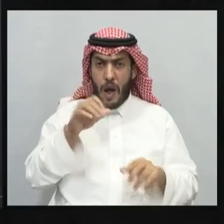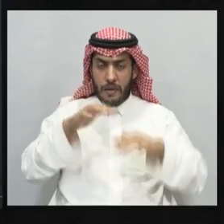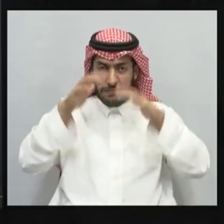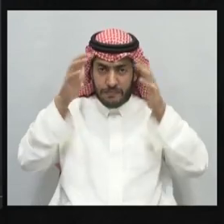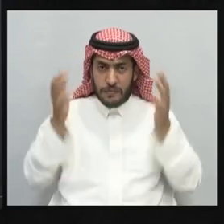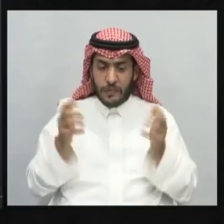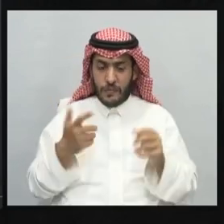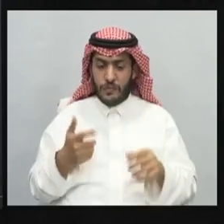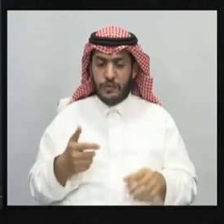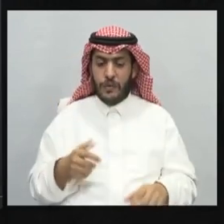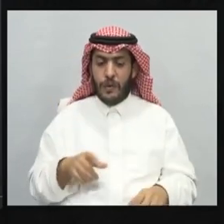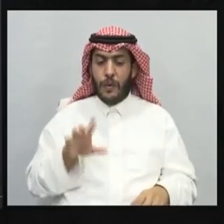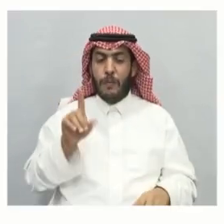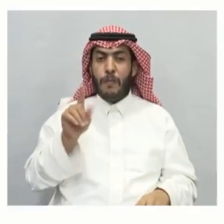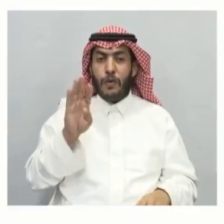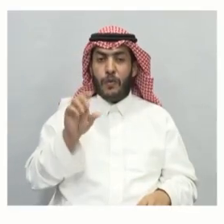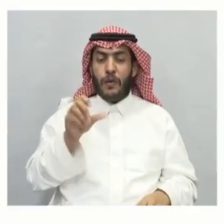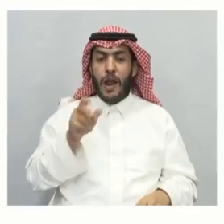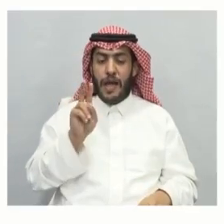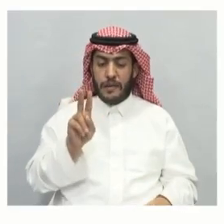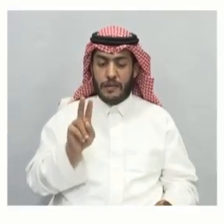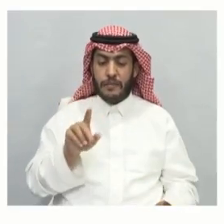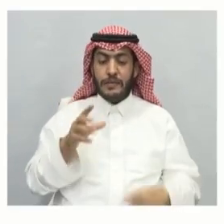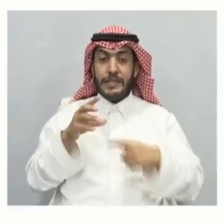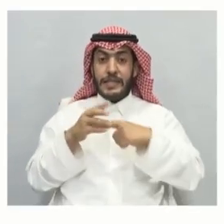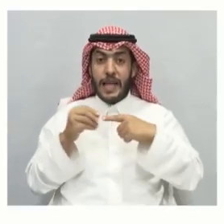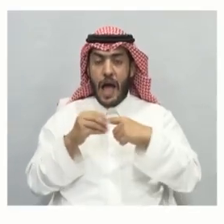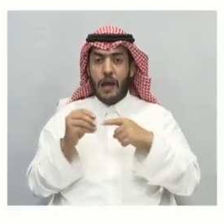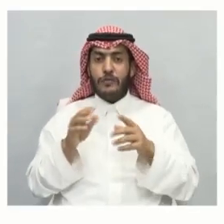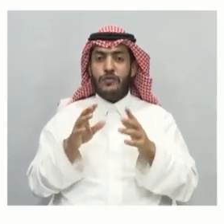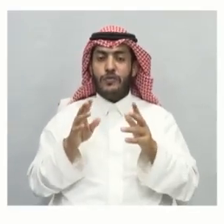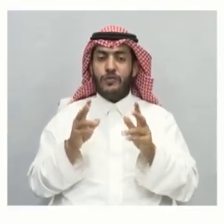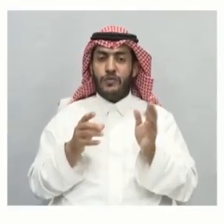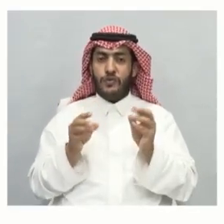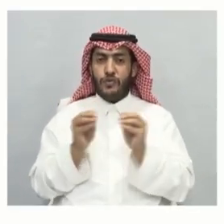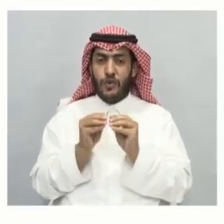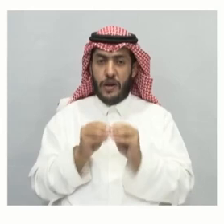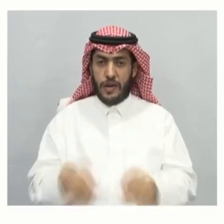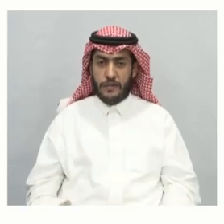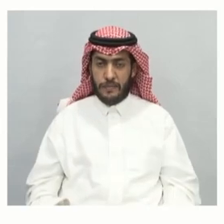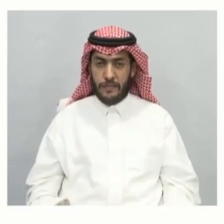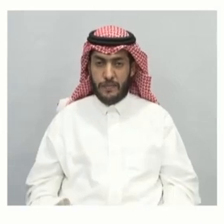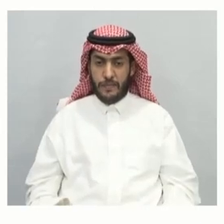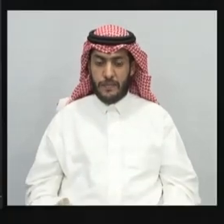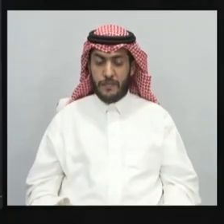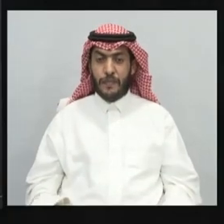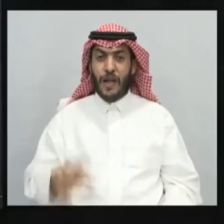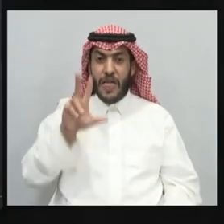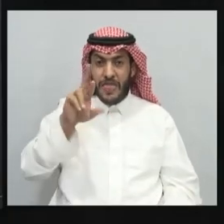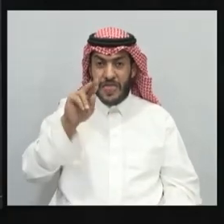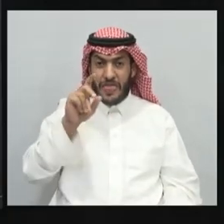محاطه بايش بالالكترونات سالبه الشحنه اها الدركه كل